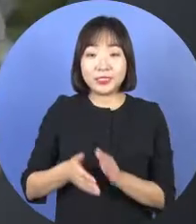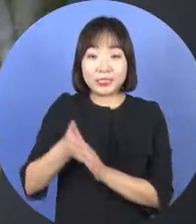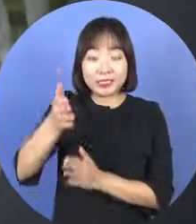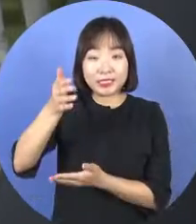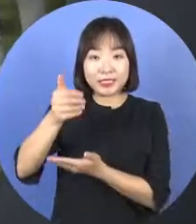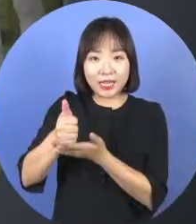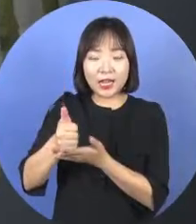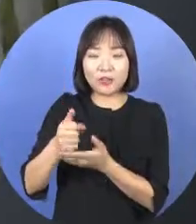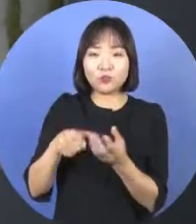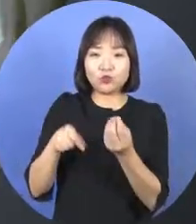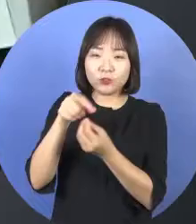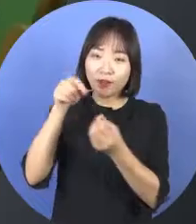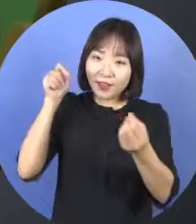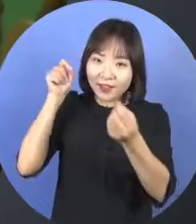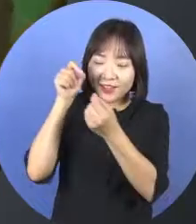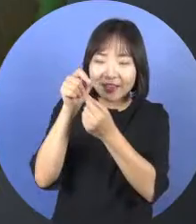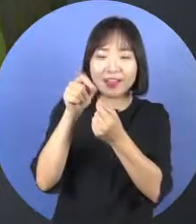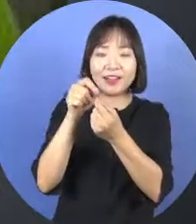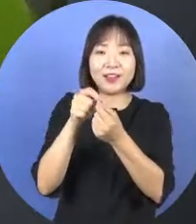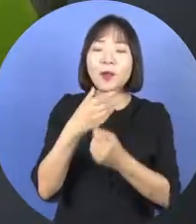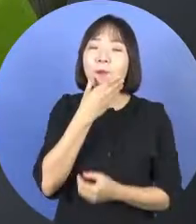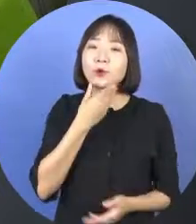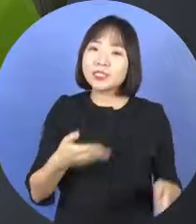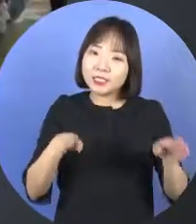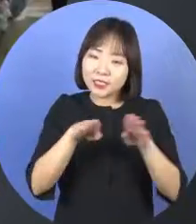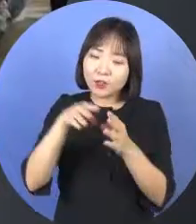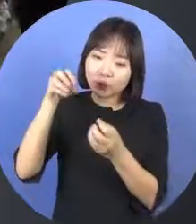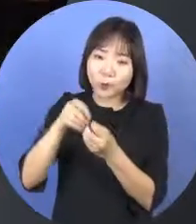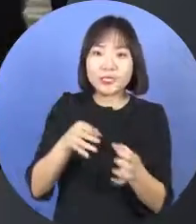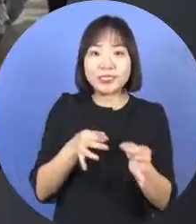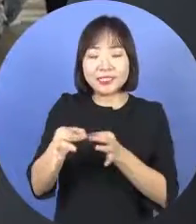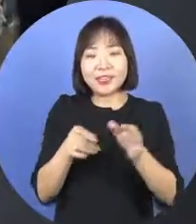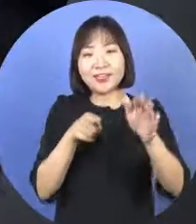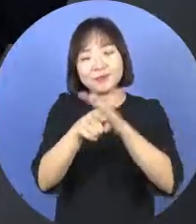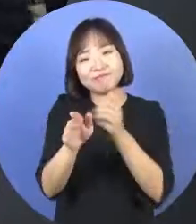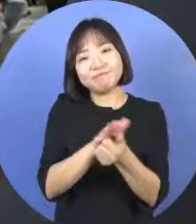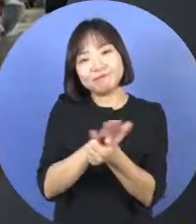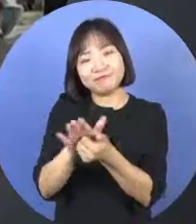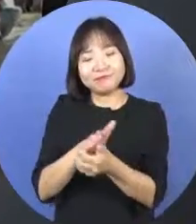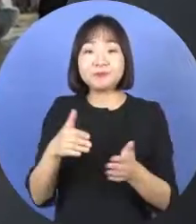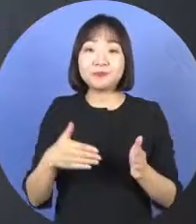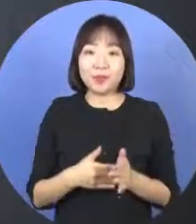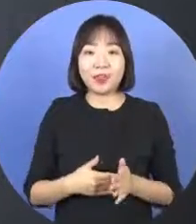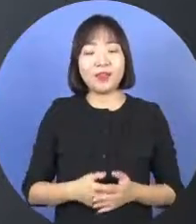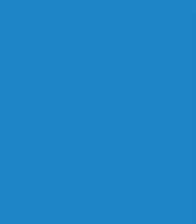구본영 시장이 추석을 맞아 복지시설과 전통시장을 방문해 따뜻한 온정을 나눴습니다.